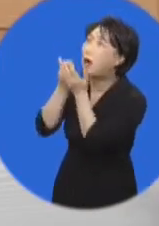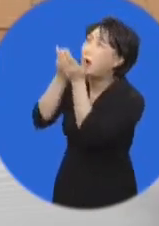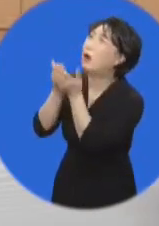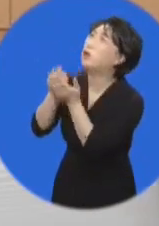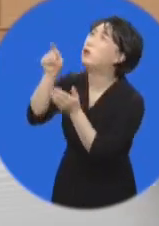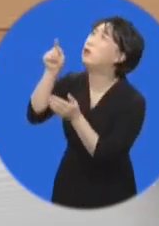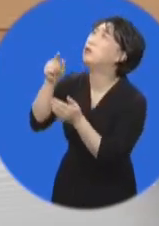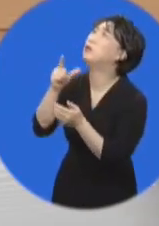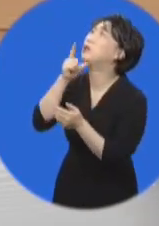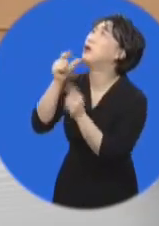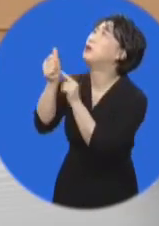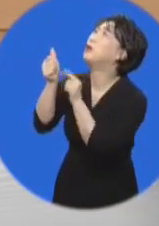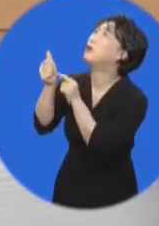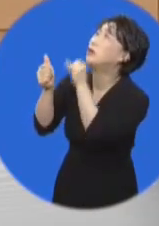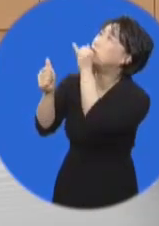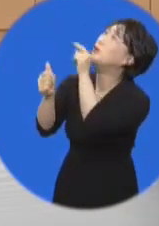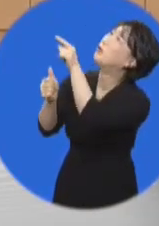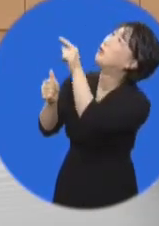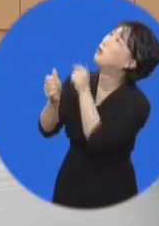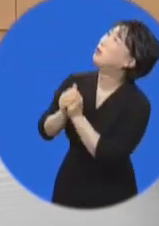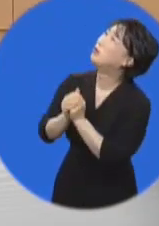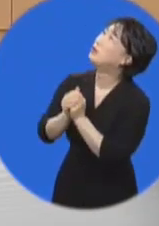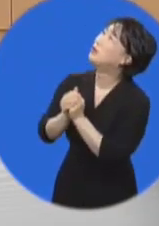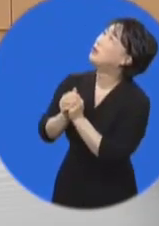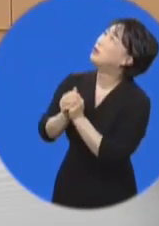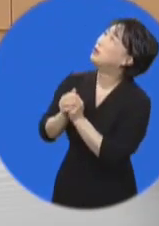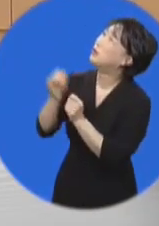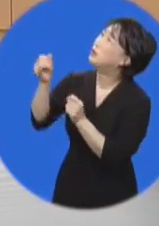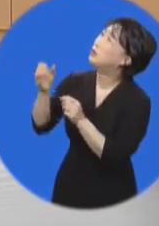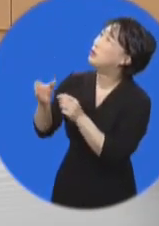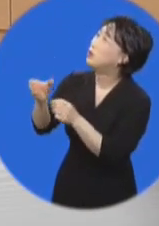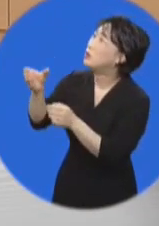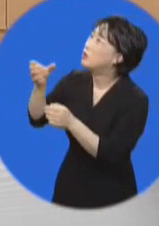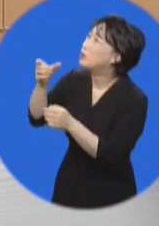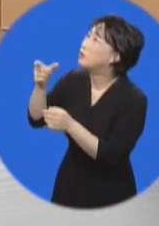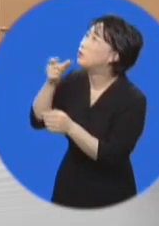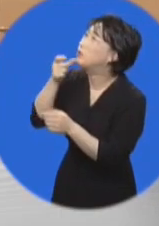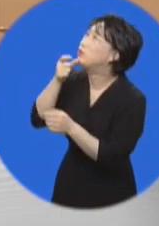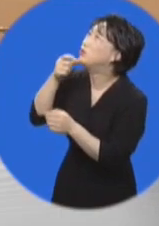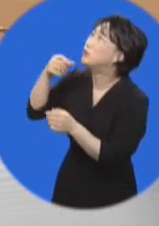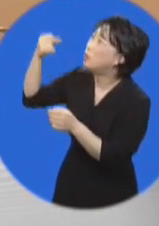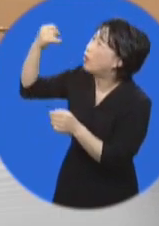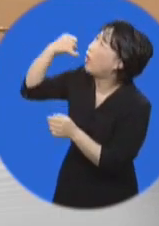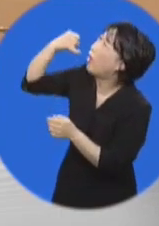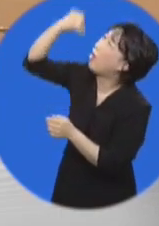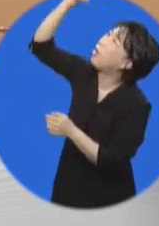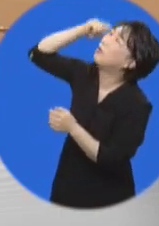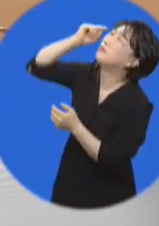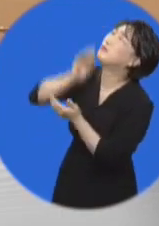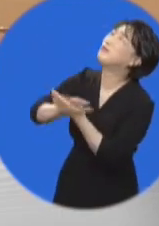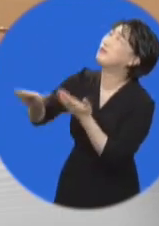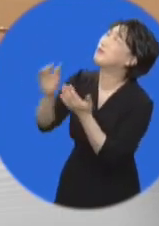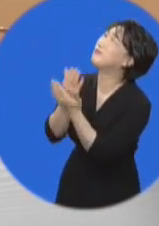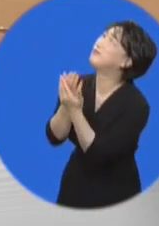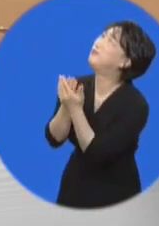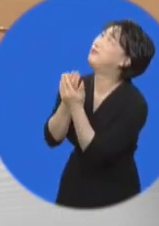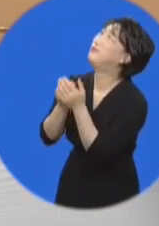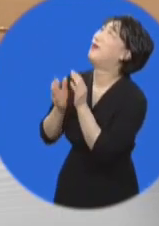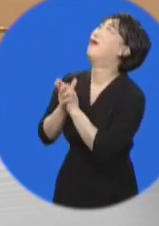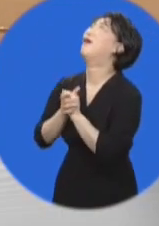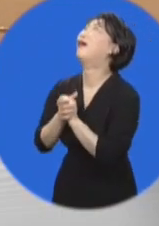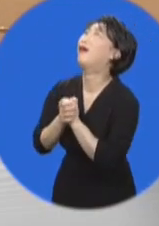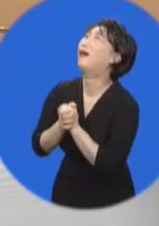얻어먹던 그지 나사로의 손 끝에 물을 한 방울만 찍어서 내어줌